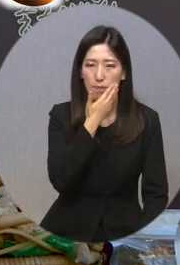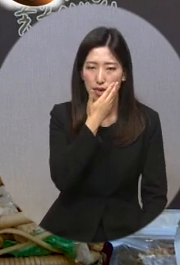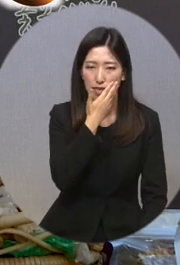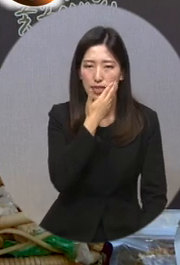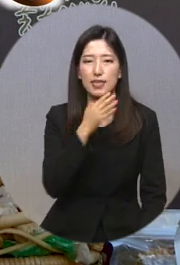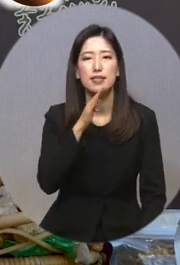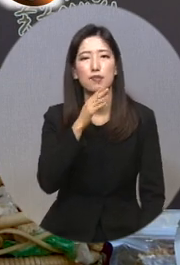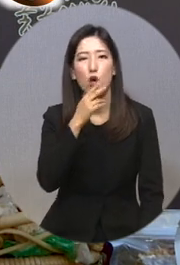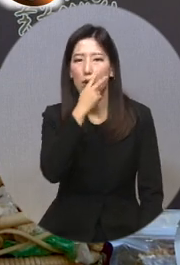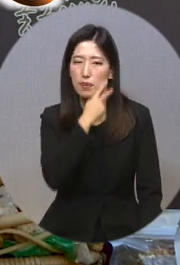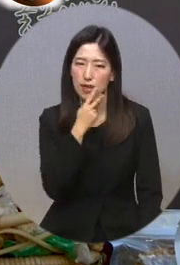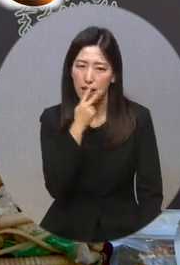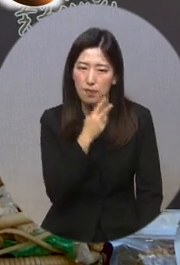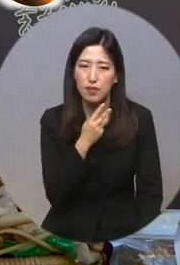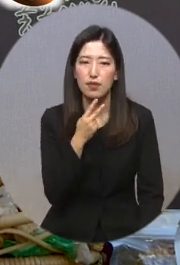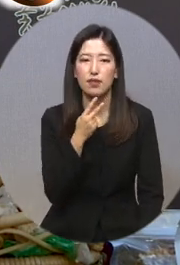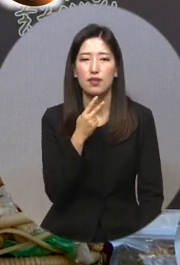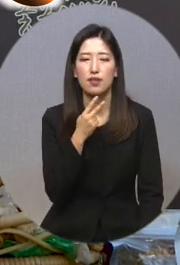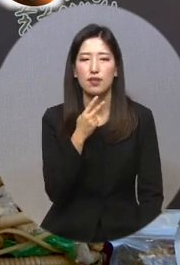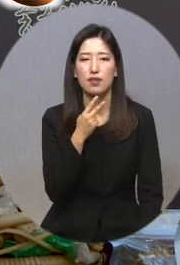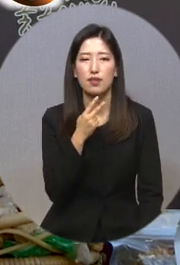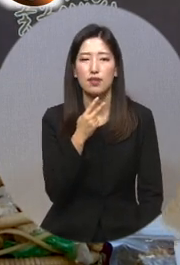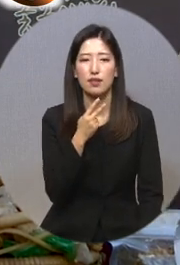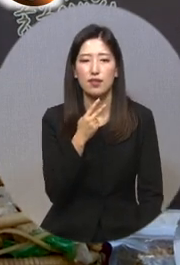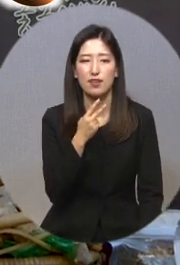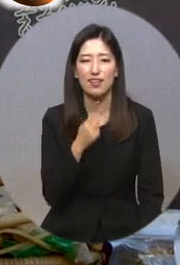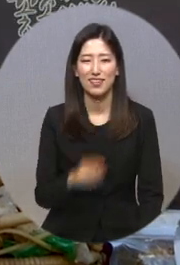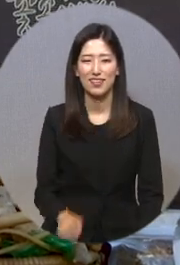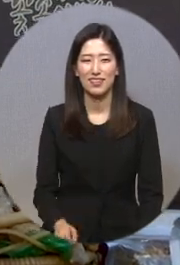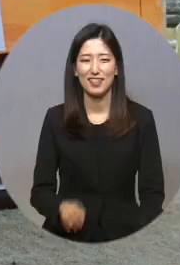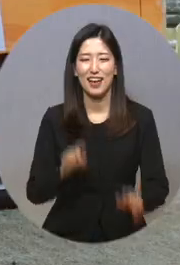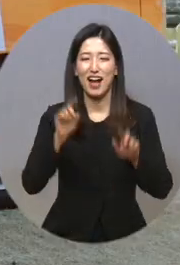비타민 예능보다 더 재밌다.